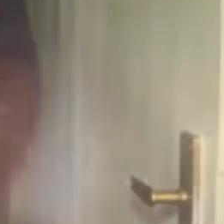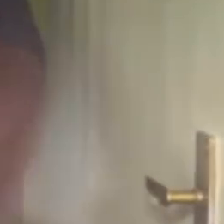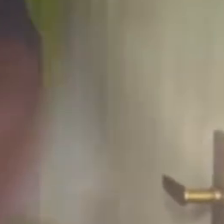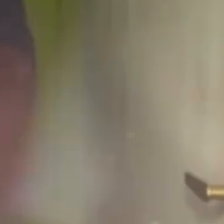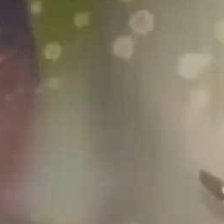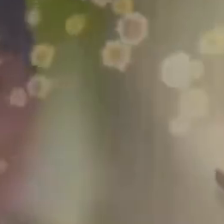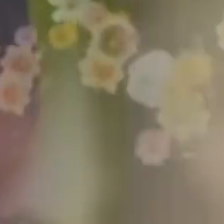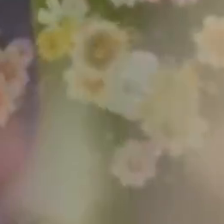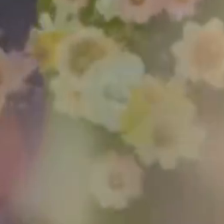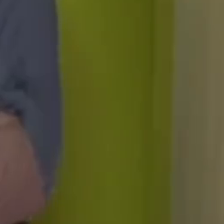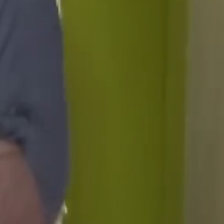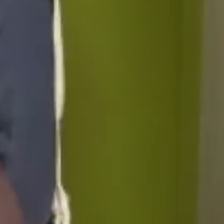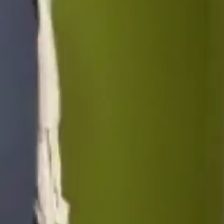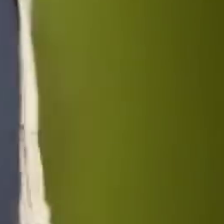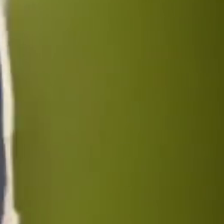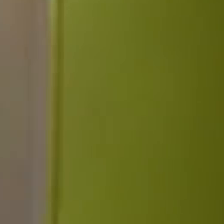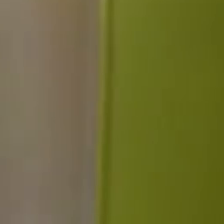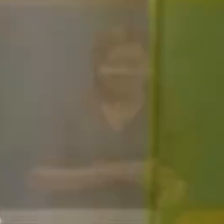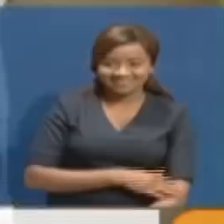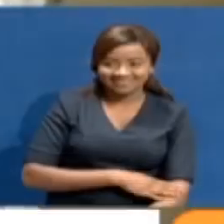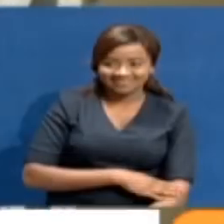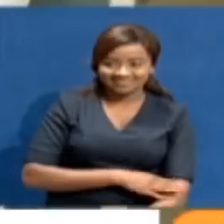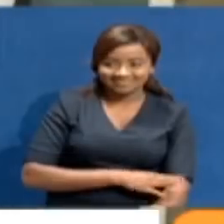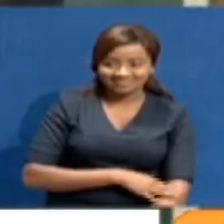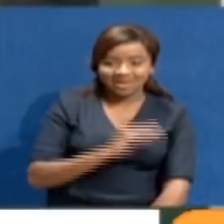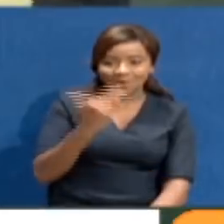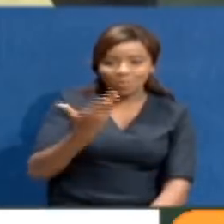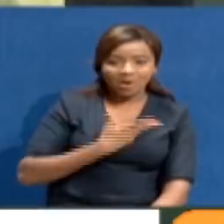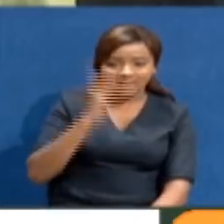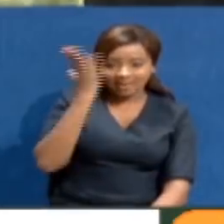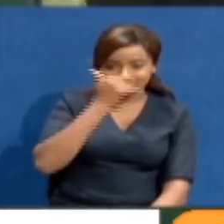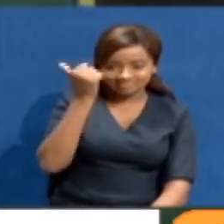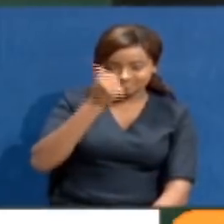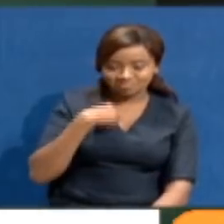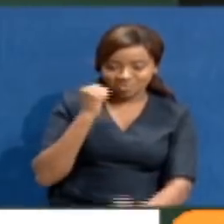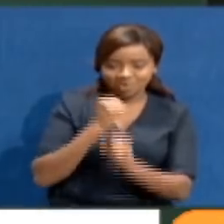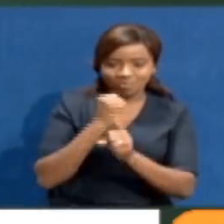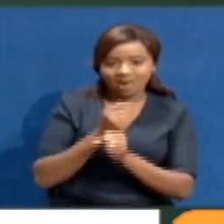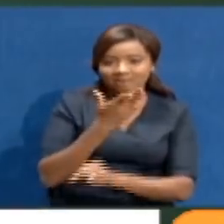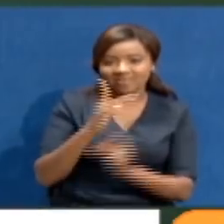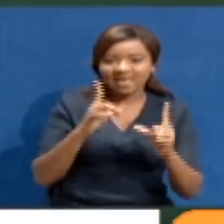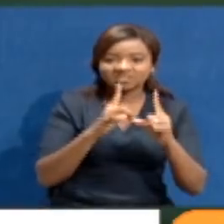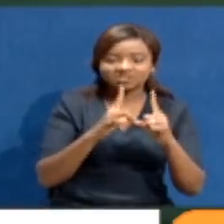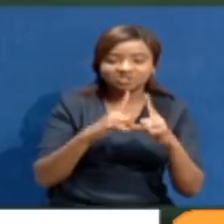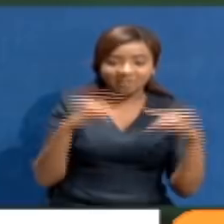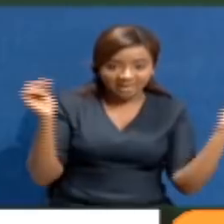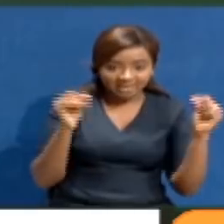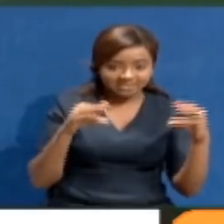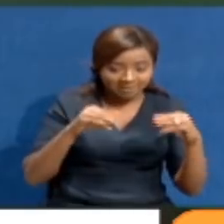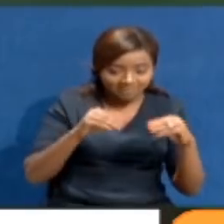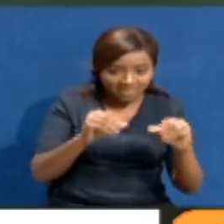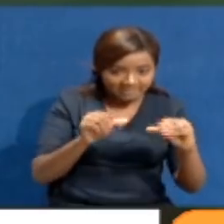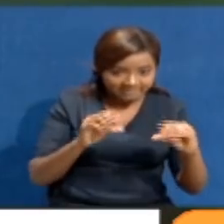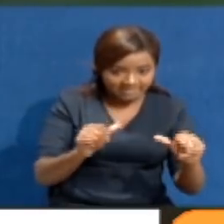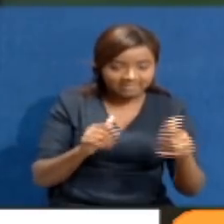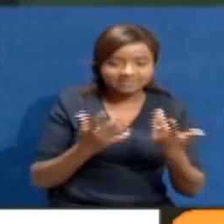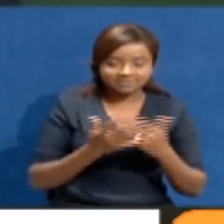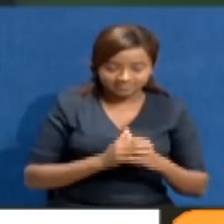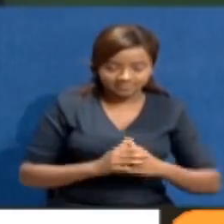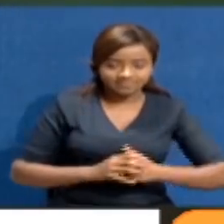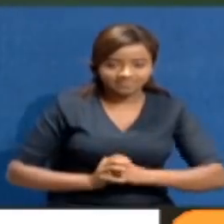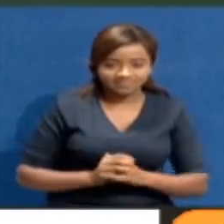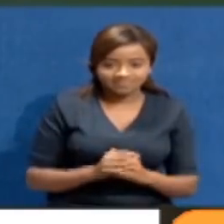Karibu mwanamisi. Asante. Huku ndio nafanyia kazi Japanese massage therapy. Karibu, unaweza kupumzika